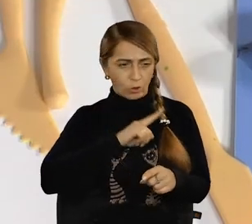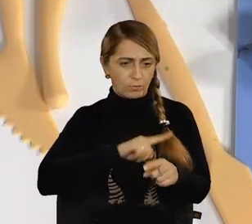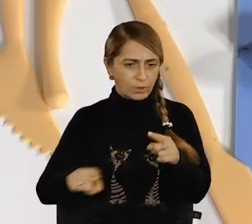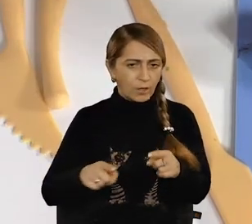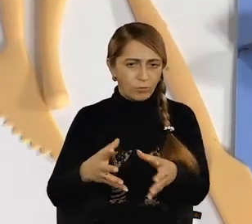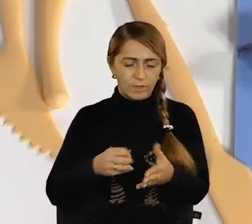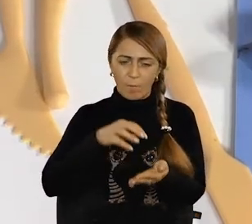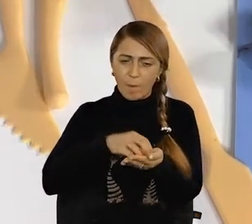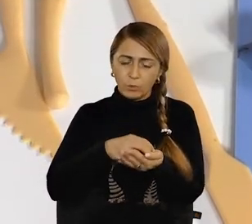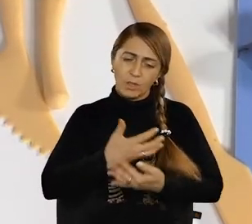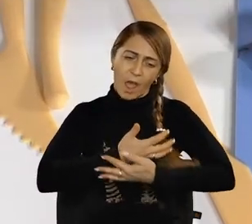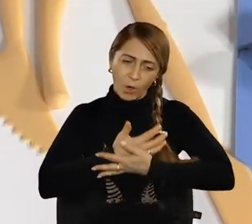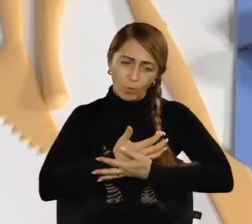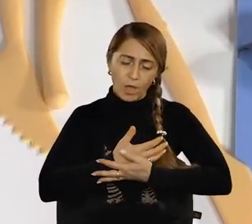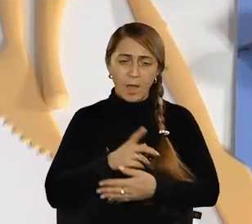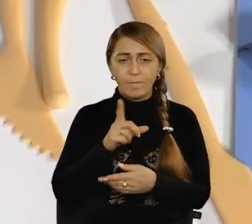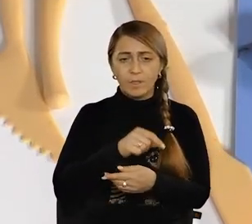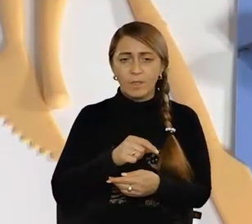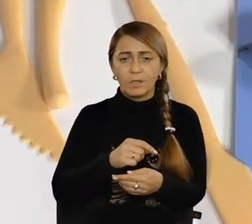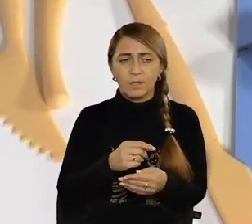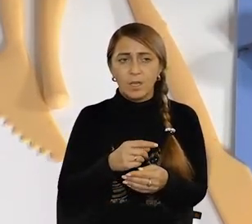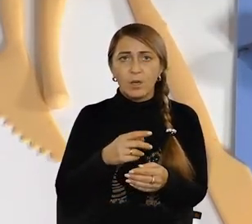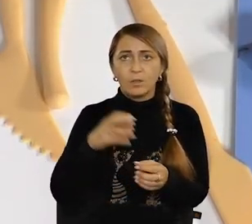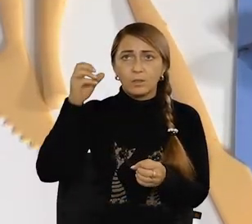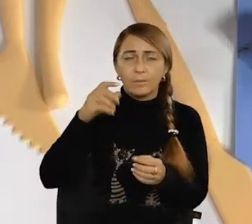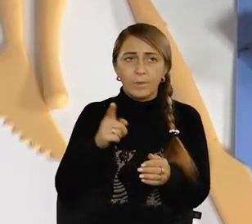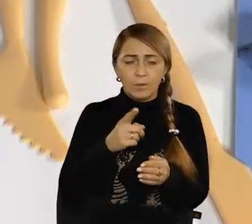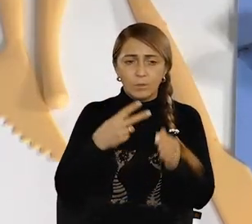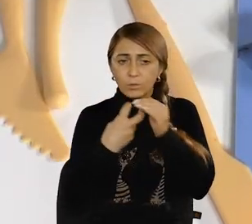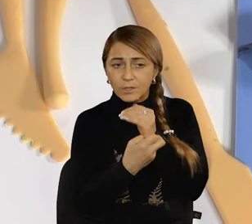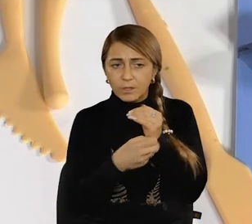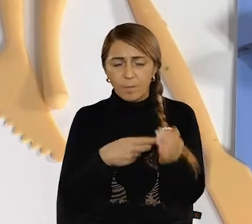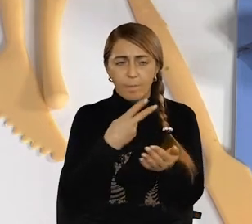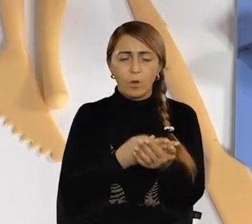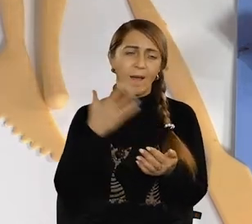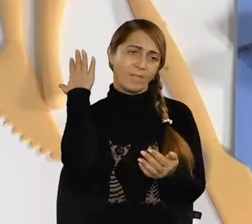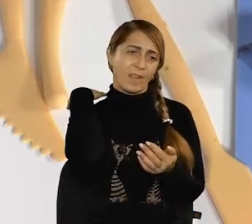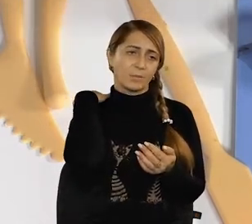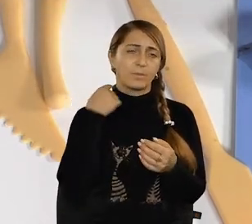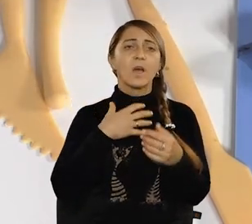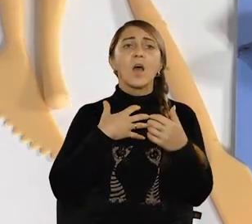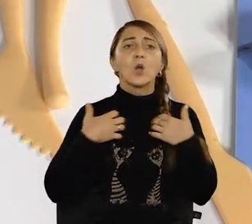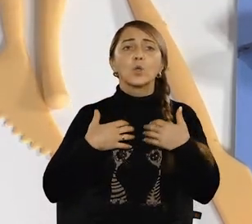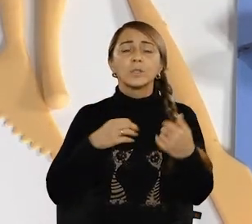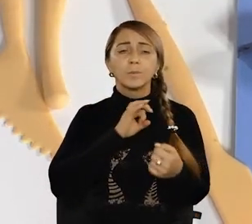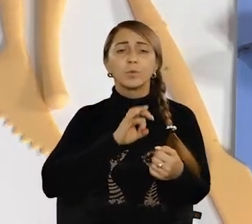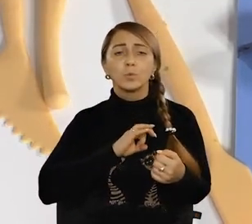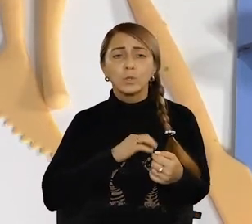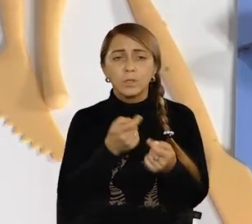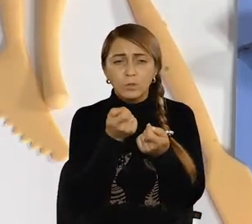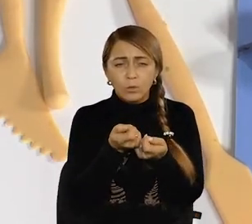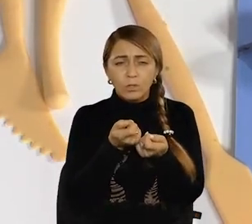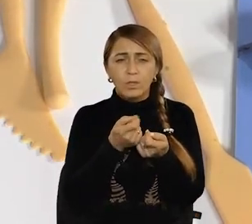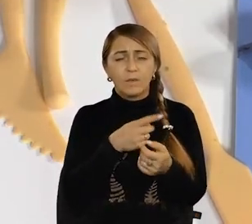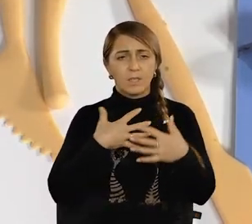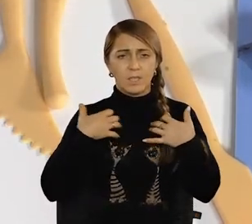взяв пампушечку на руки, відніс у тінь до найближчого кафетерію, поклав на спину, розстібнув декілька гудзиків на